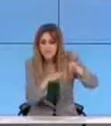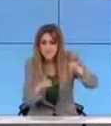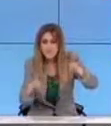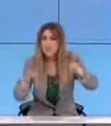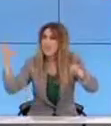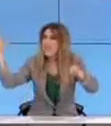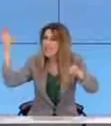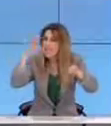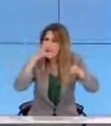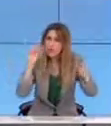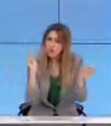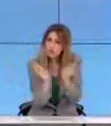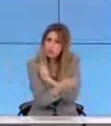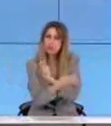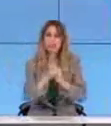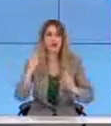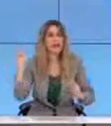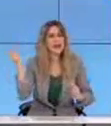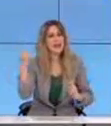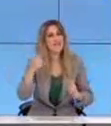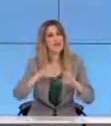Φίλες και φίλοι, κυρίες και κύριοι,